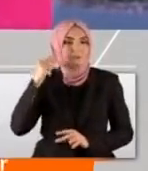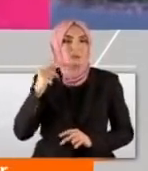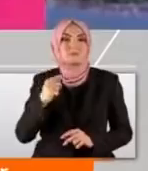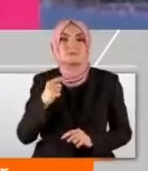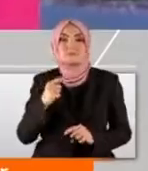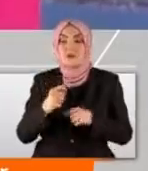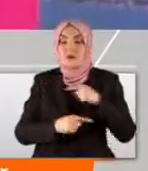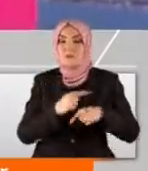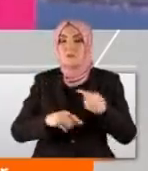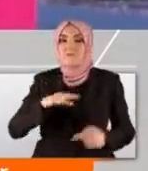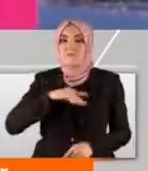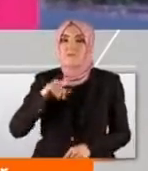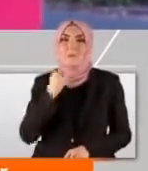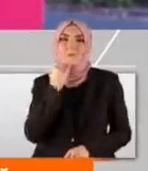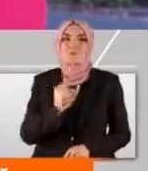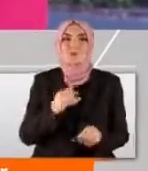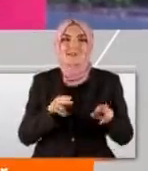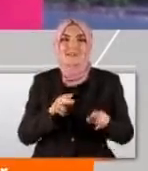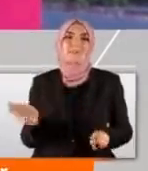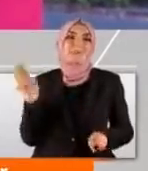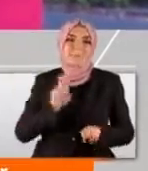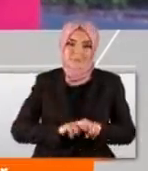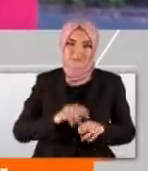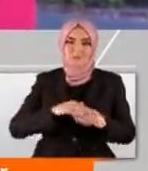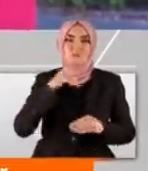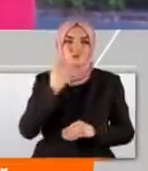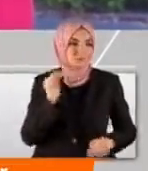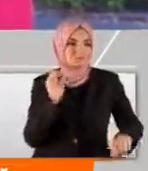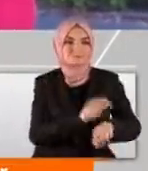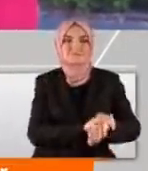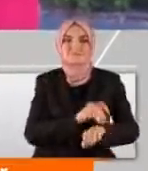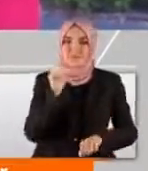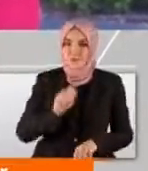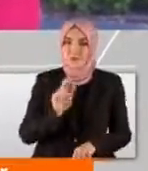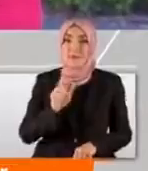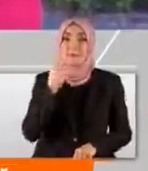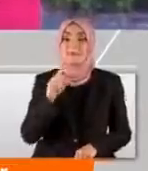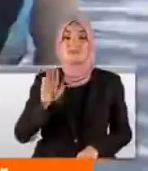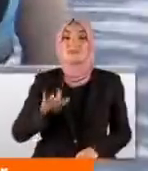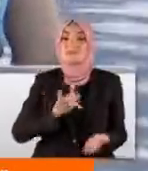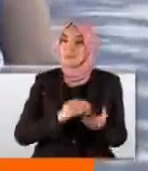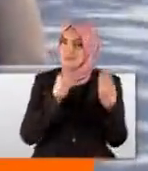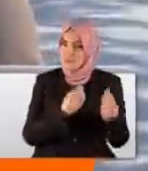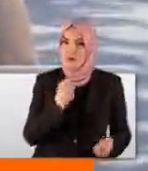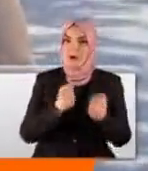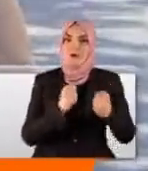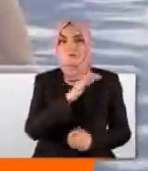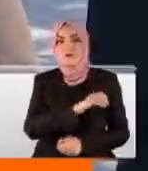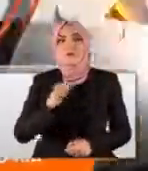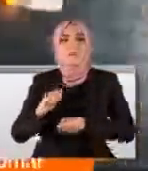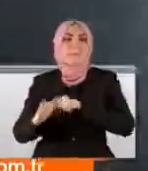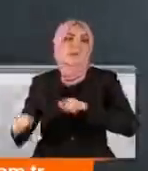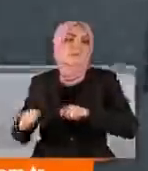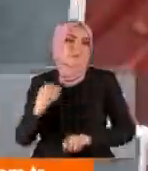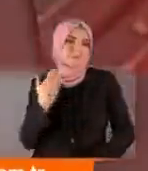ardından suçüstü yaptıktan sonra yaklaşık 7 bin lira ceza kesiyor ve bir de aracınız bağlanıyor.